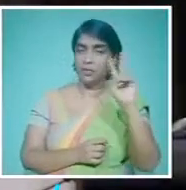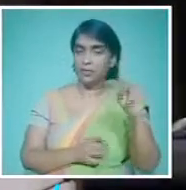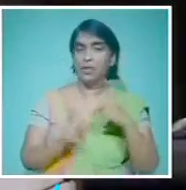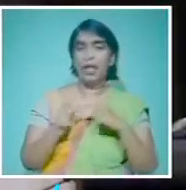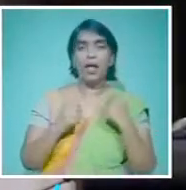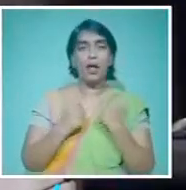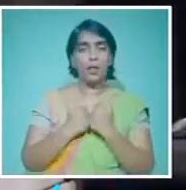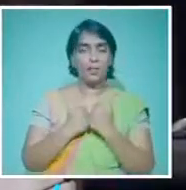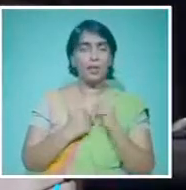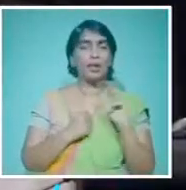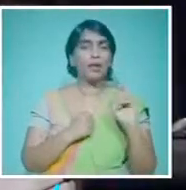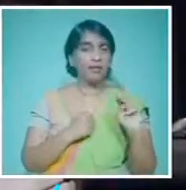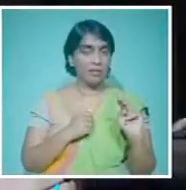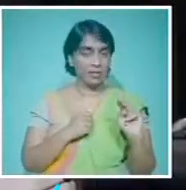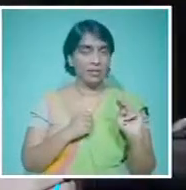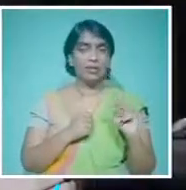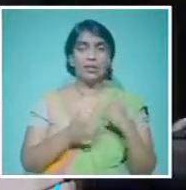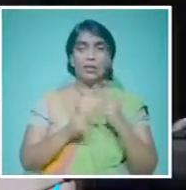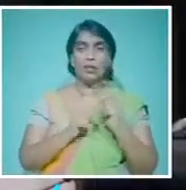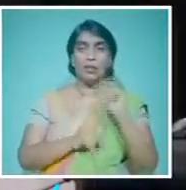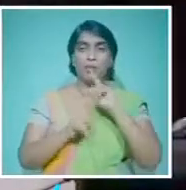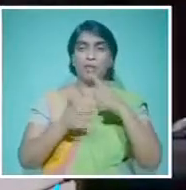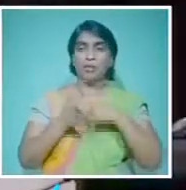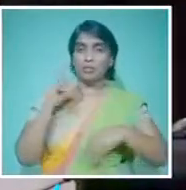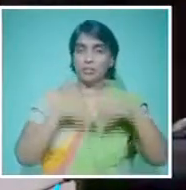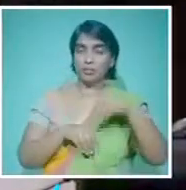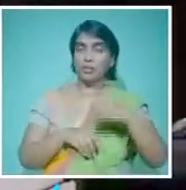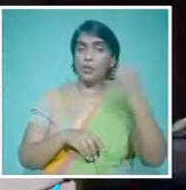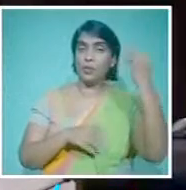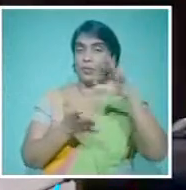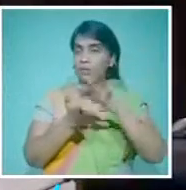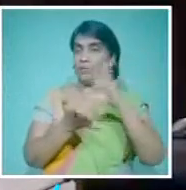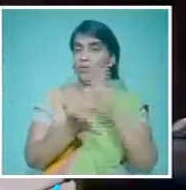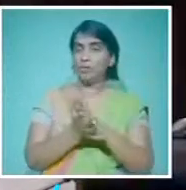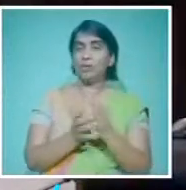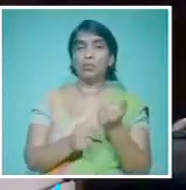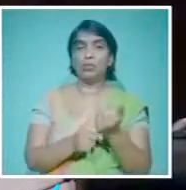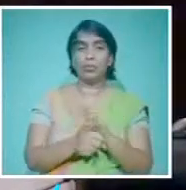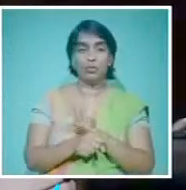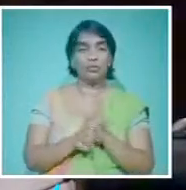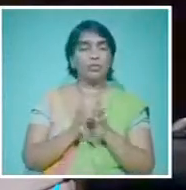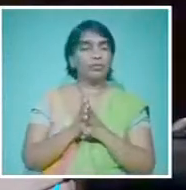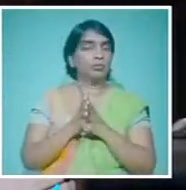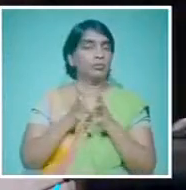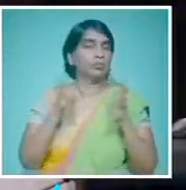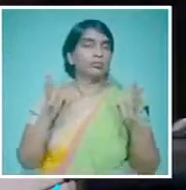අප්‍රේල් මාසේ 20 වෙනිදා පාර්ලිමේන්තු මැතිවරණට දින නියම කරා කොවිඩ් තත්ත්වය වර්ධනය වුණා